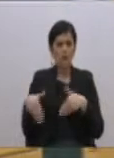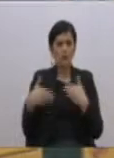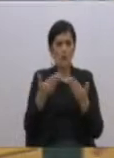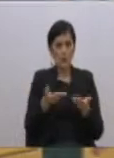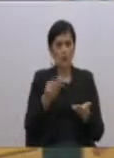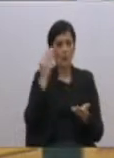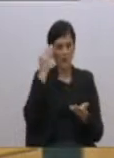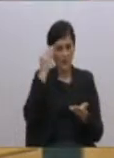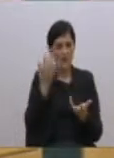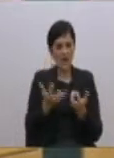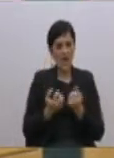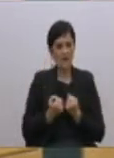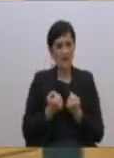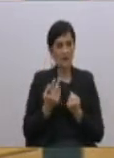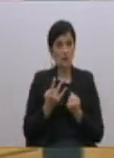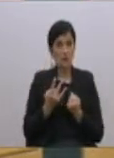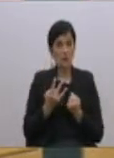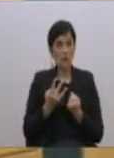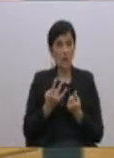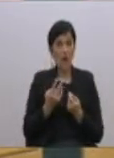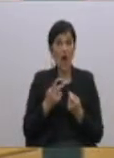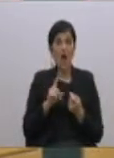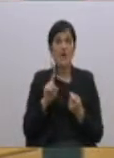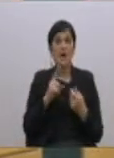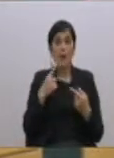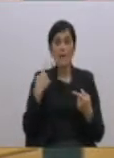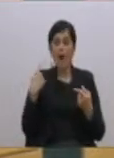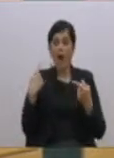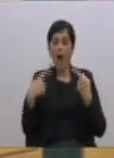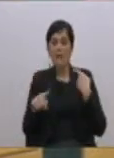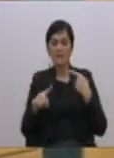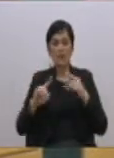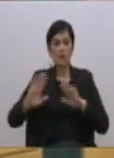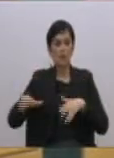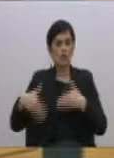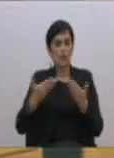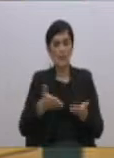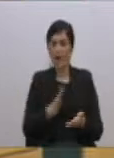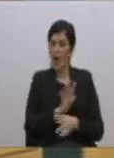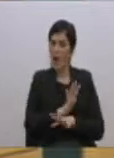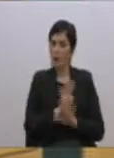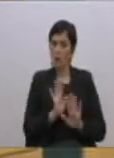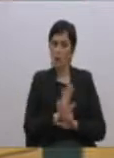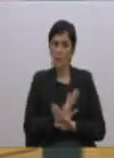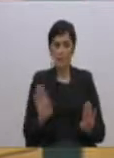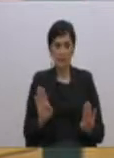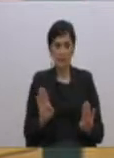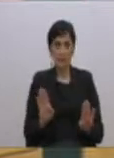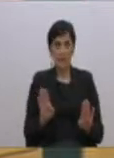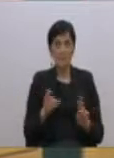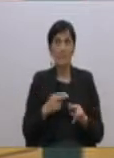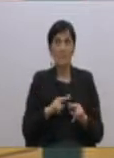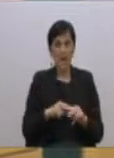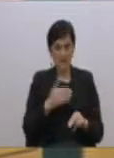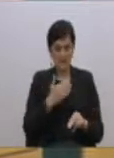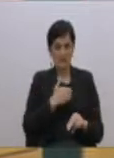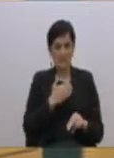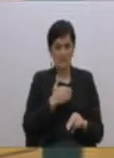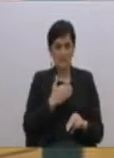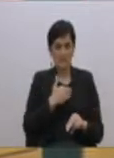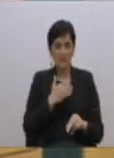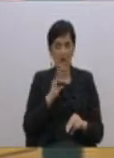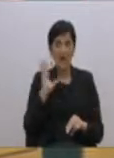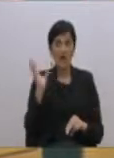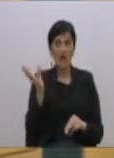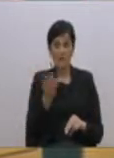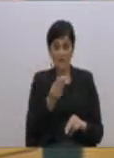ალბათ გასაზიარებელია. ყოველ შემთხვევაში რაიმე ალტერნატივა შემოთავაზებული არ ყოფილა ხალხო. ეს მინდა, რომ ყველა